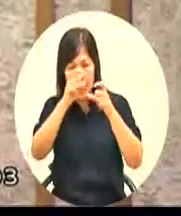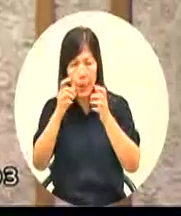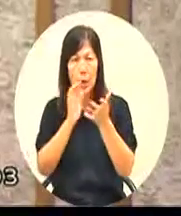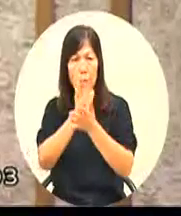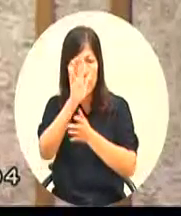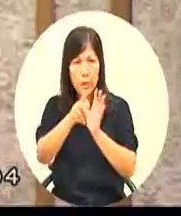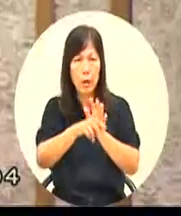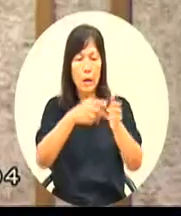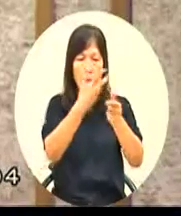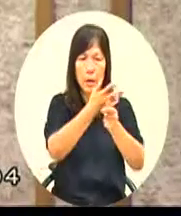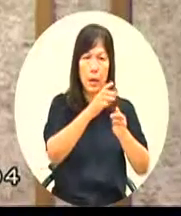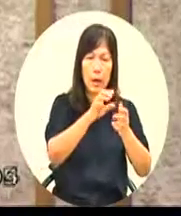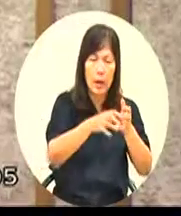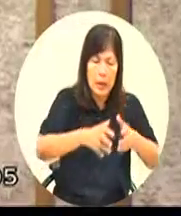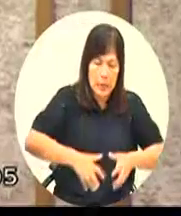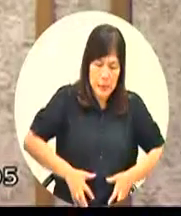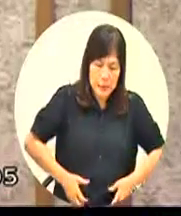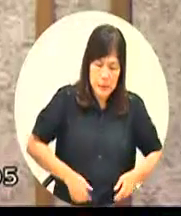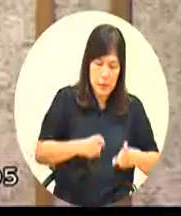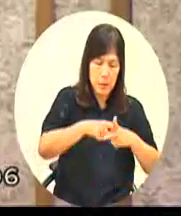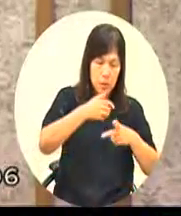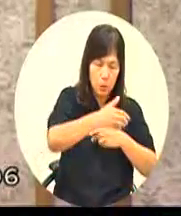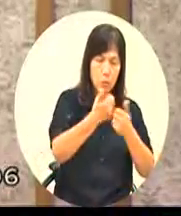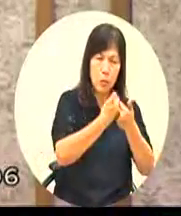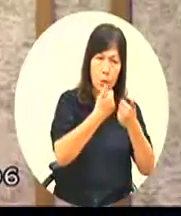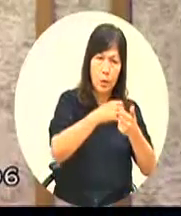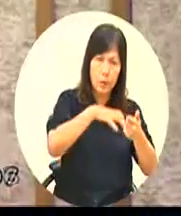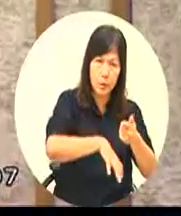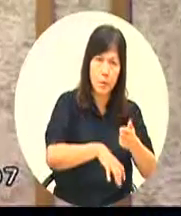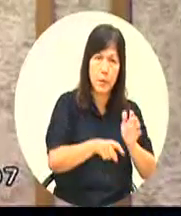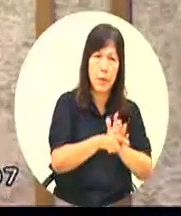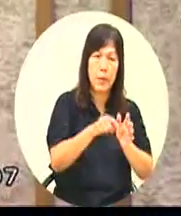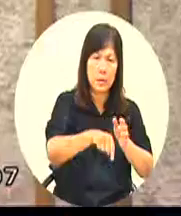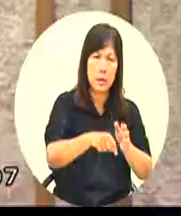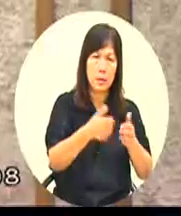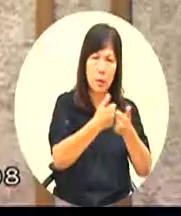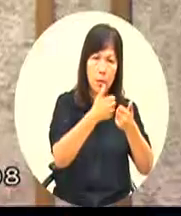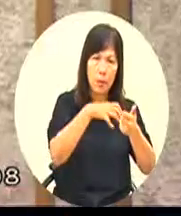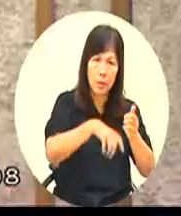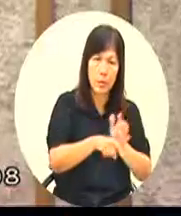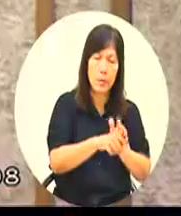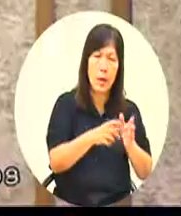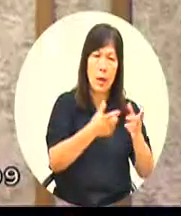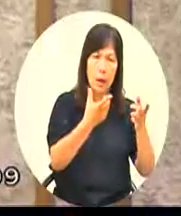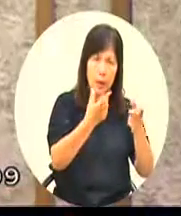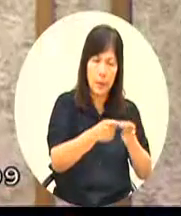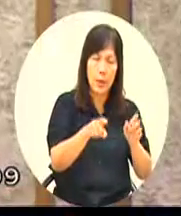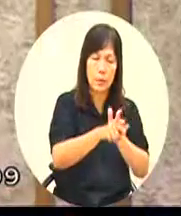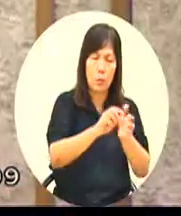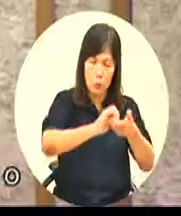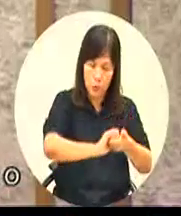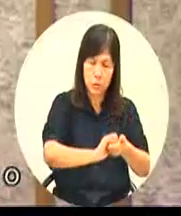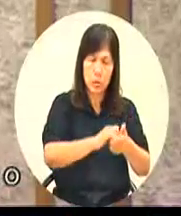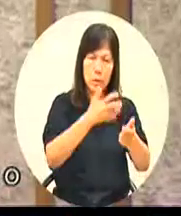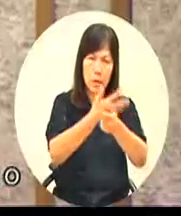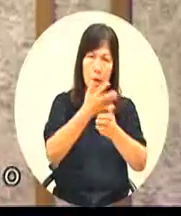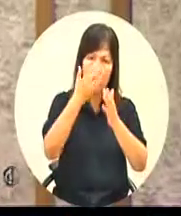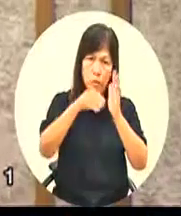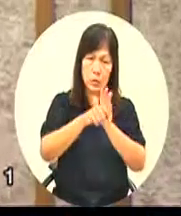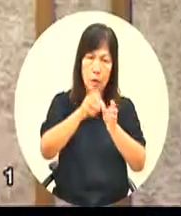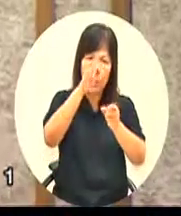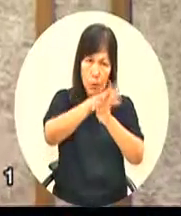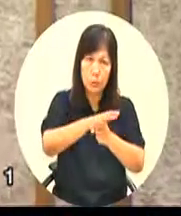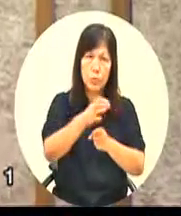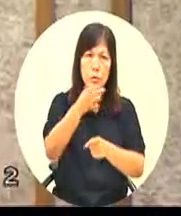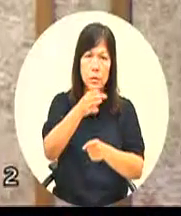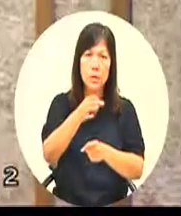会提到我们那个紧急工程的一个会议里面，就这里面原则都是会核定学校补助这样的经